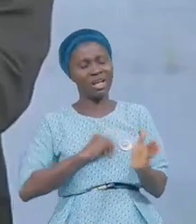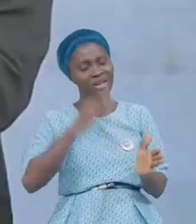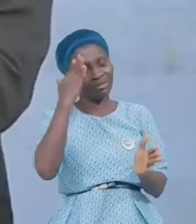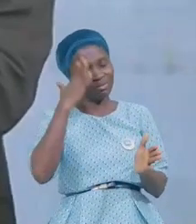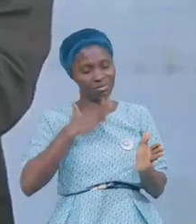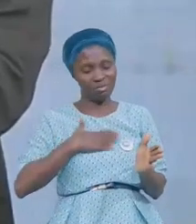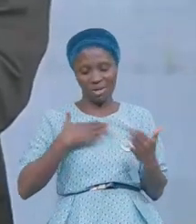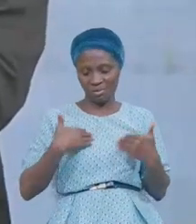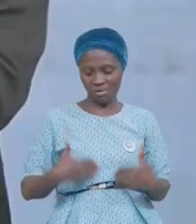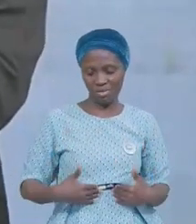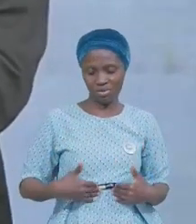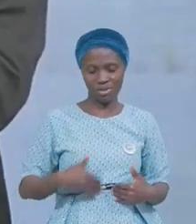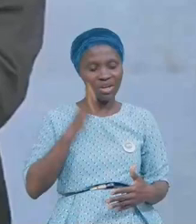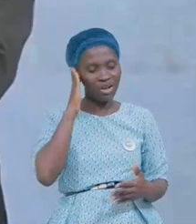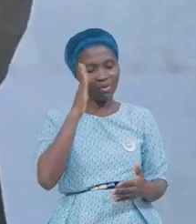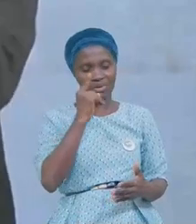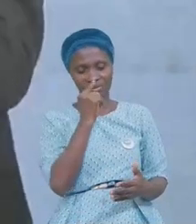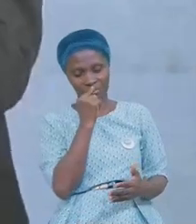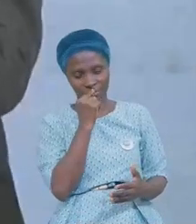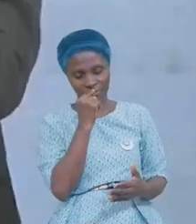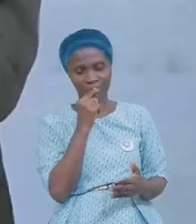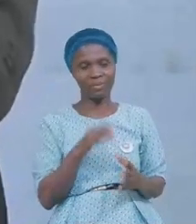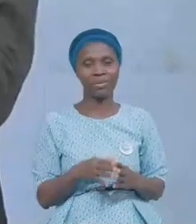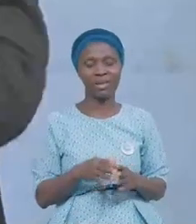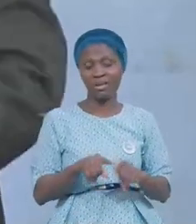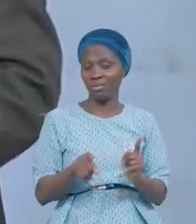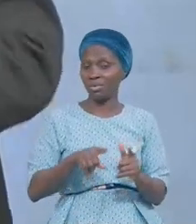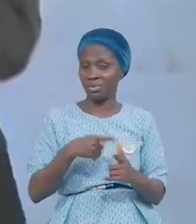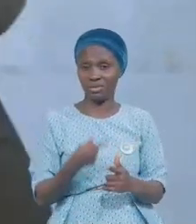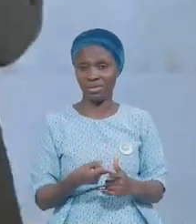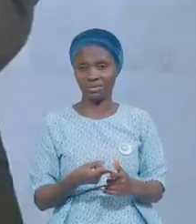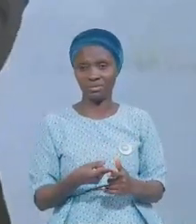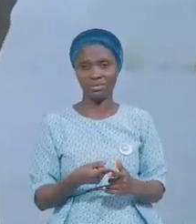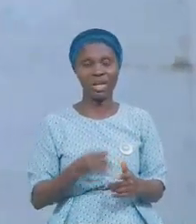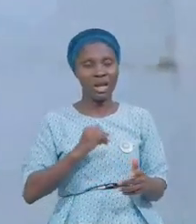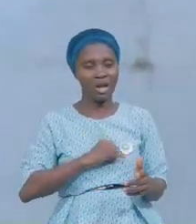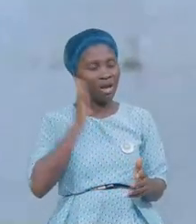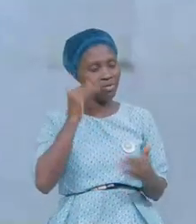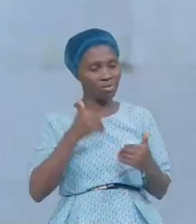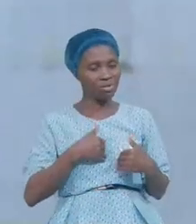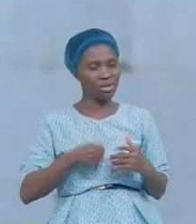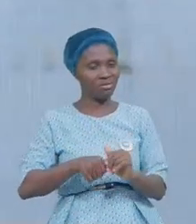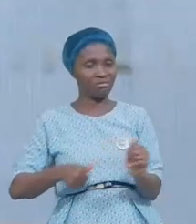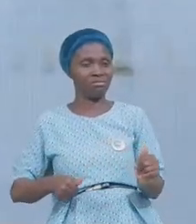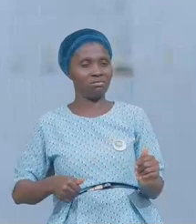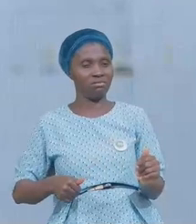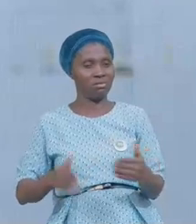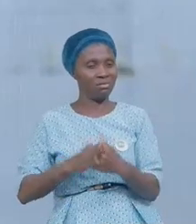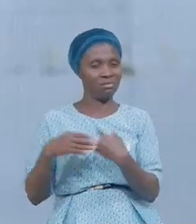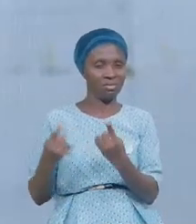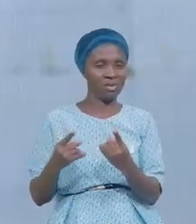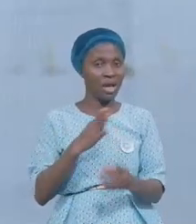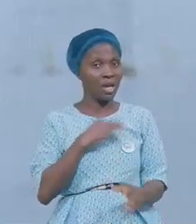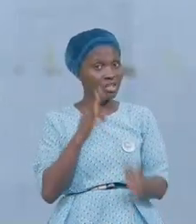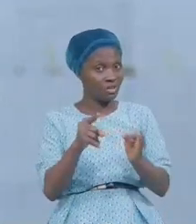chair va se calmer. Mais je me serai retiré. Si tu te retires, tu te retires